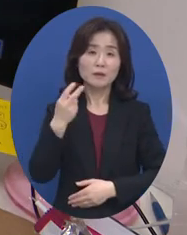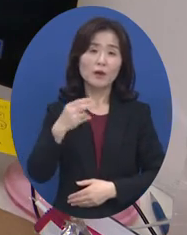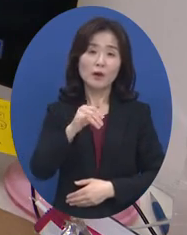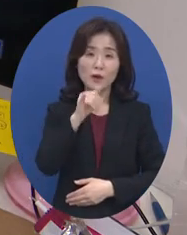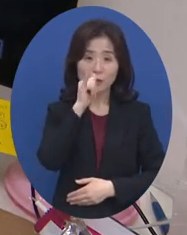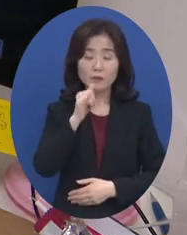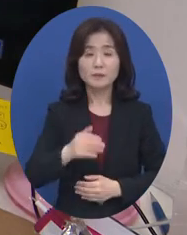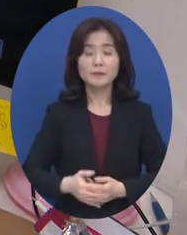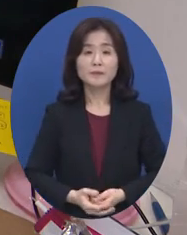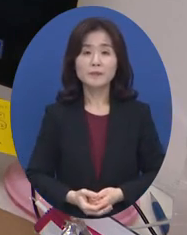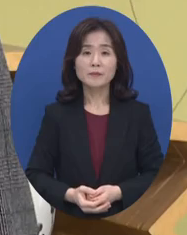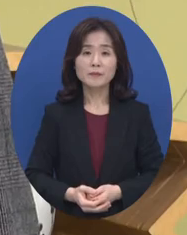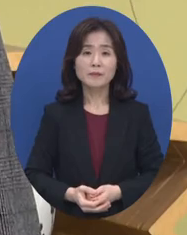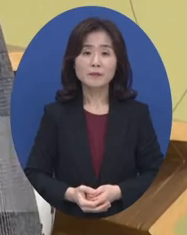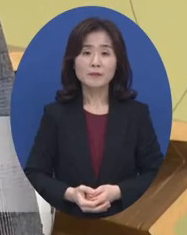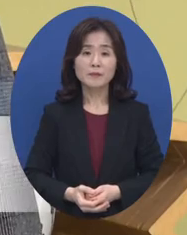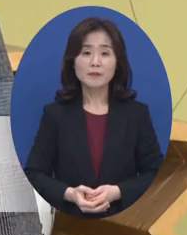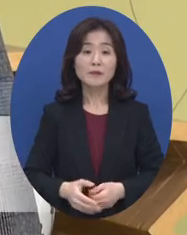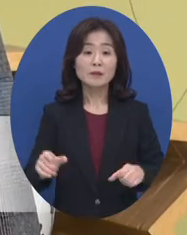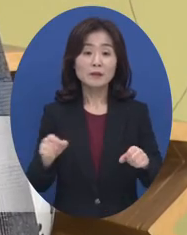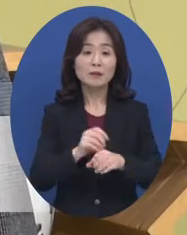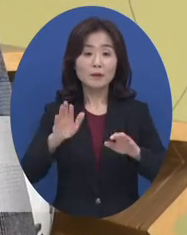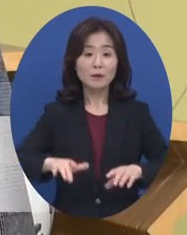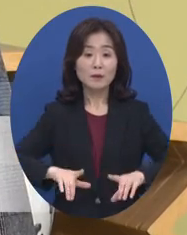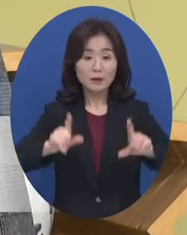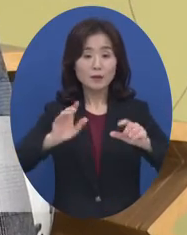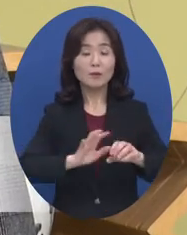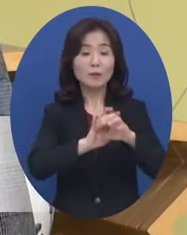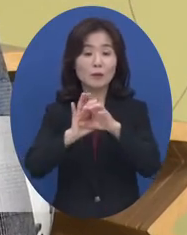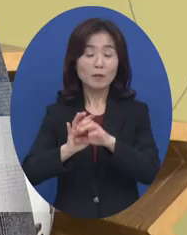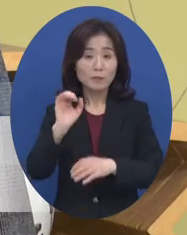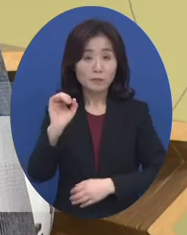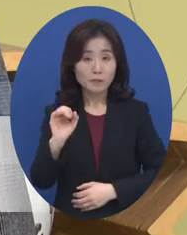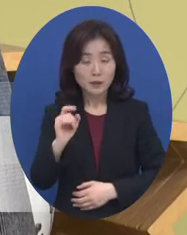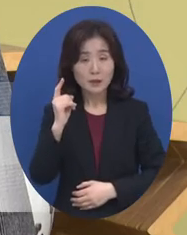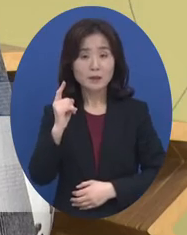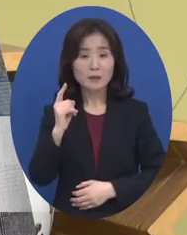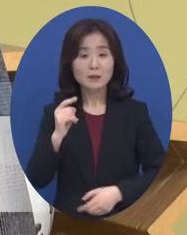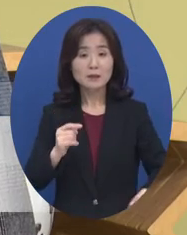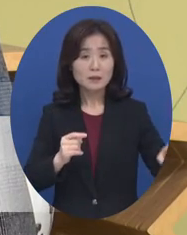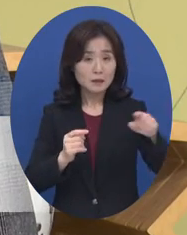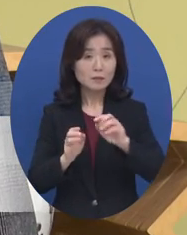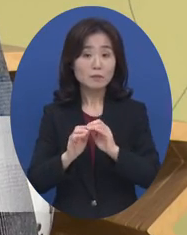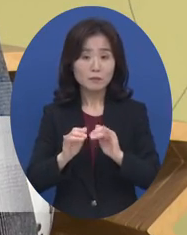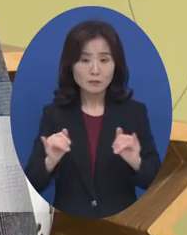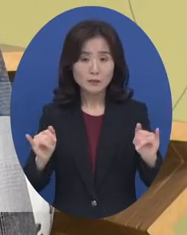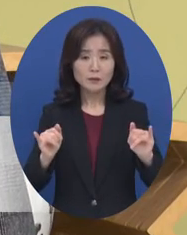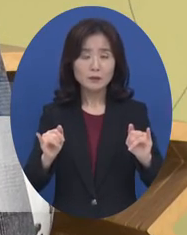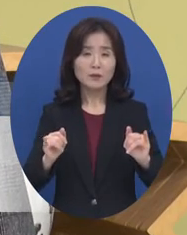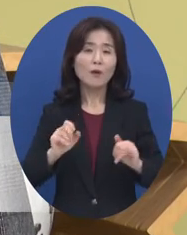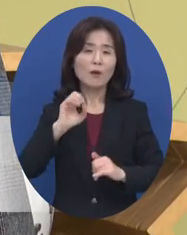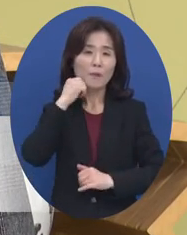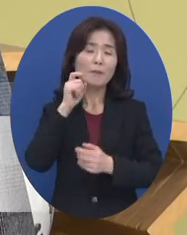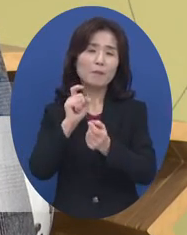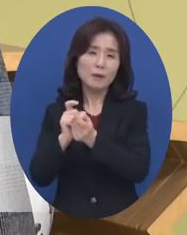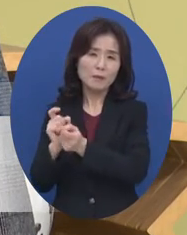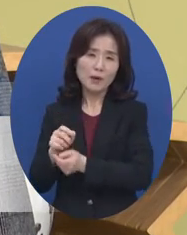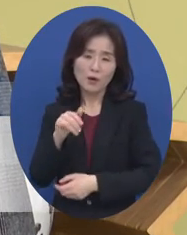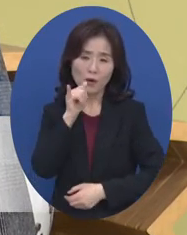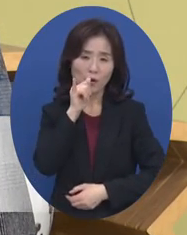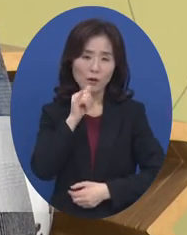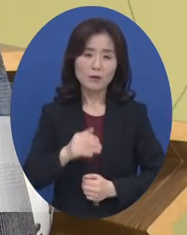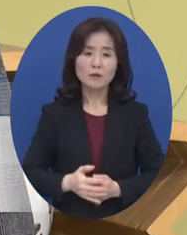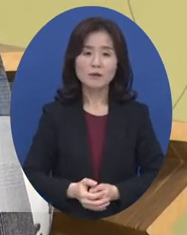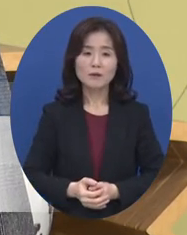있다는 설명입니다 어떻게 그 묘한 동양레저 콜라로 인해서 어이 분들이 모두 좀 어렵습니다 어